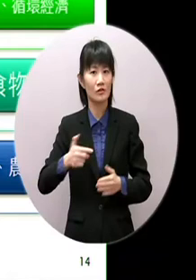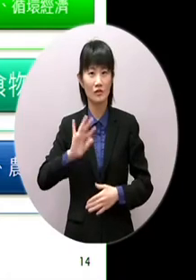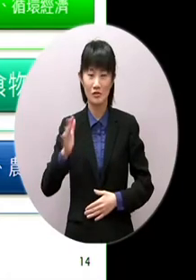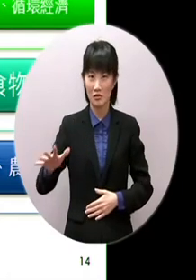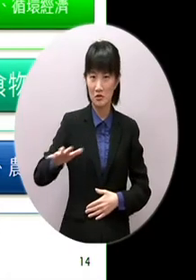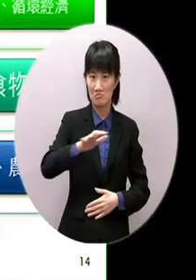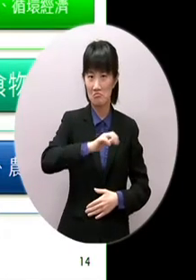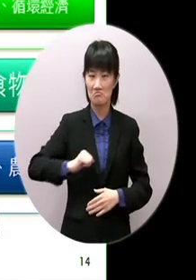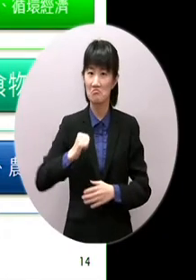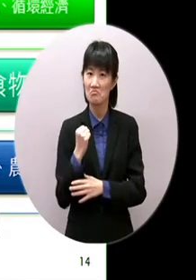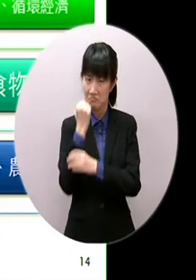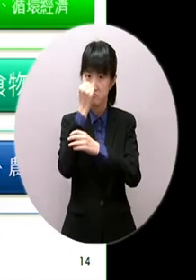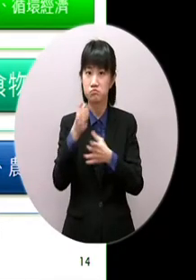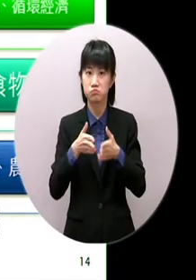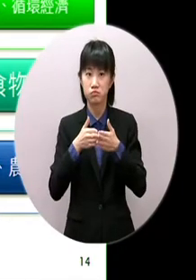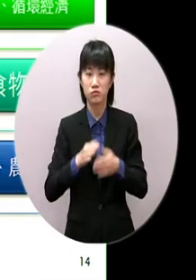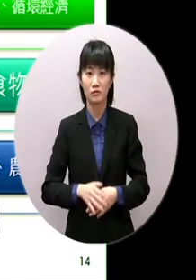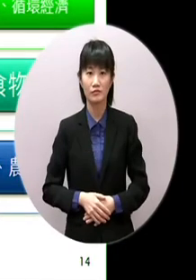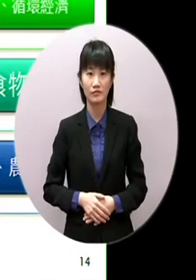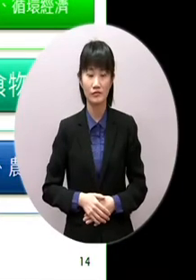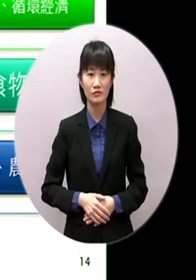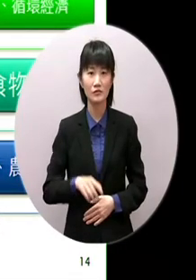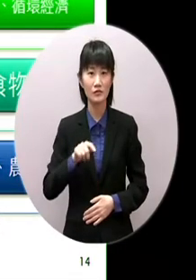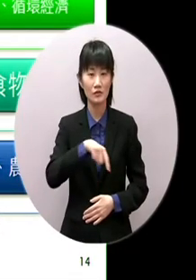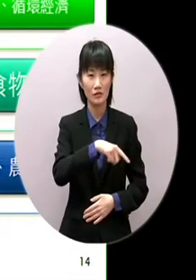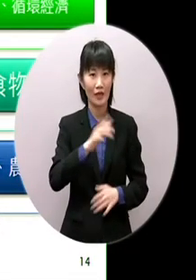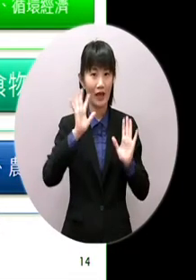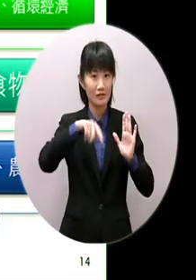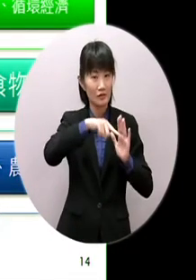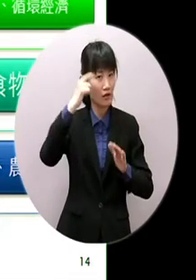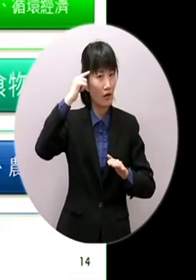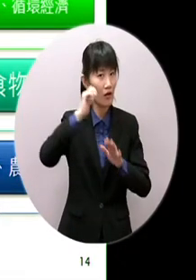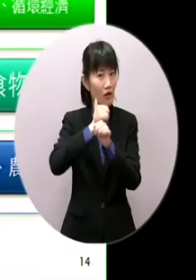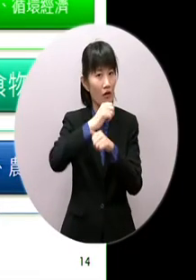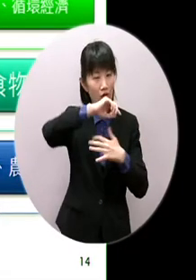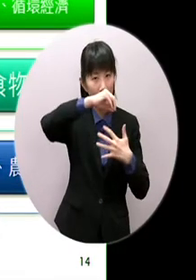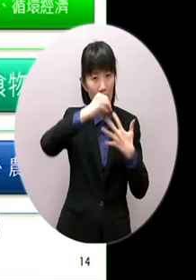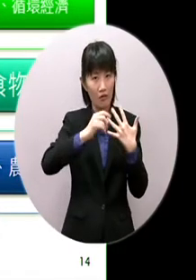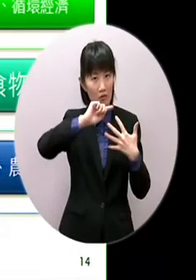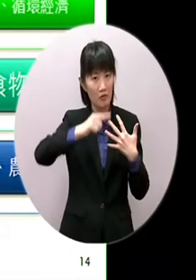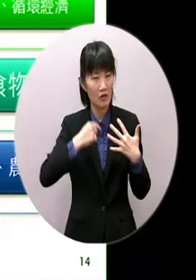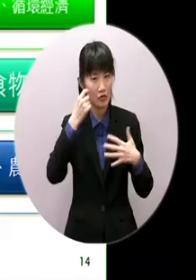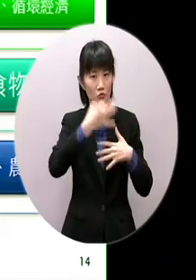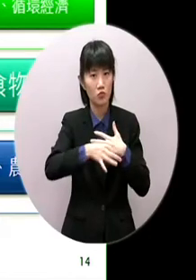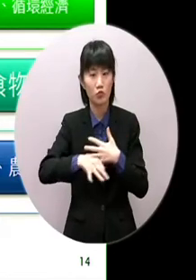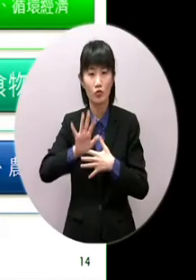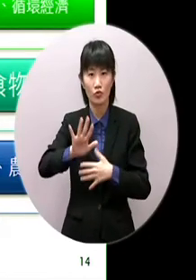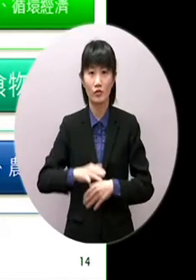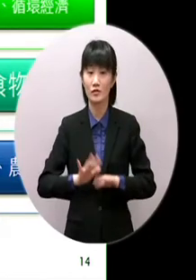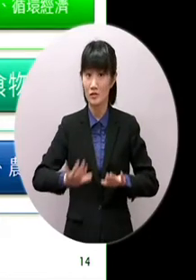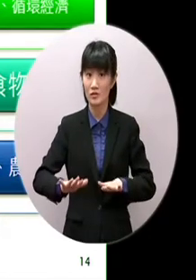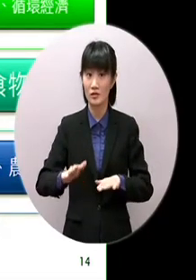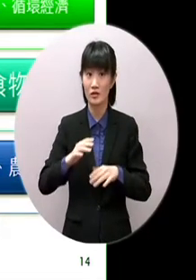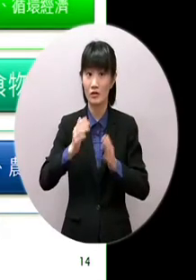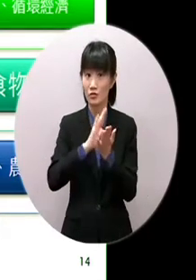性的给予，我们缺乏思考的运用。现在你知道坊间卖的最好的书是什么吗？大概两个，一个是跟身体